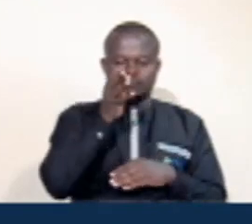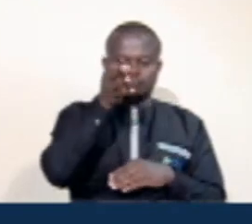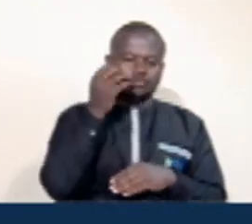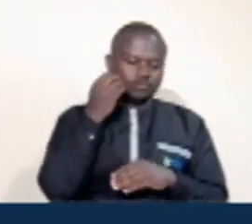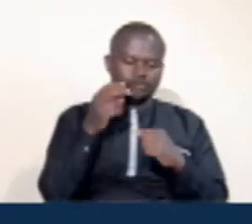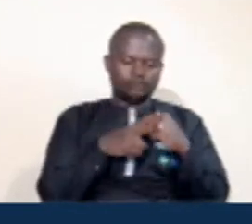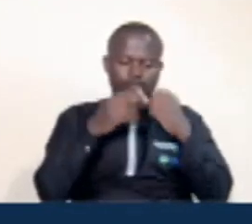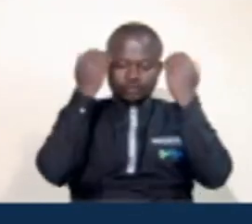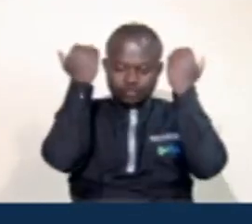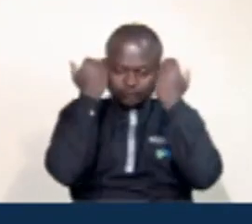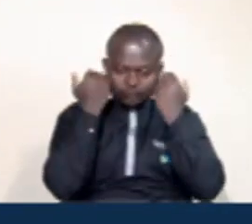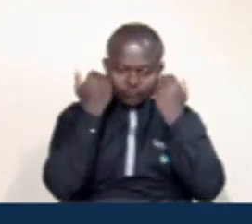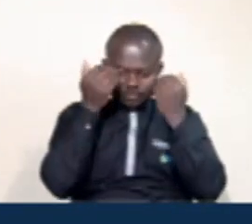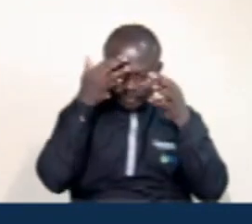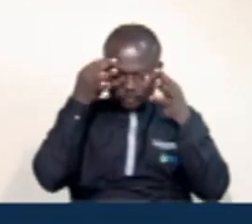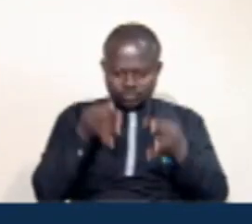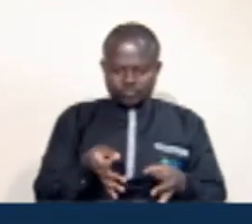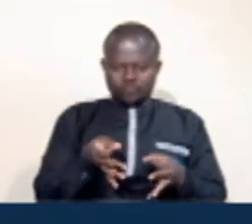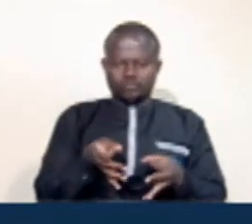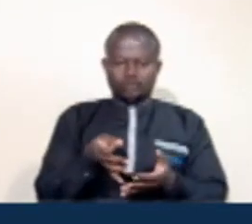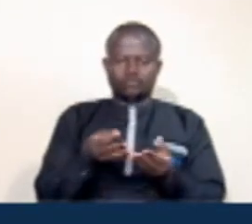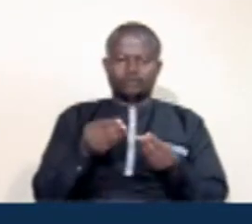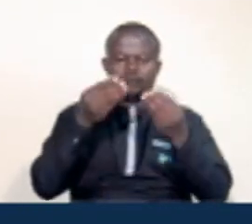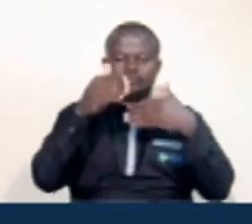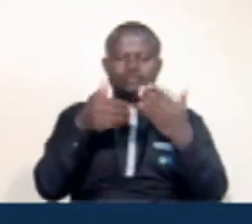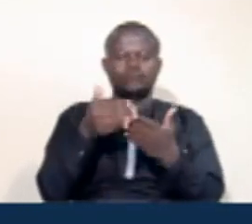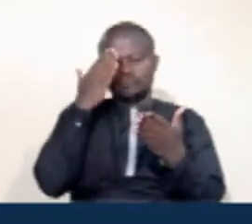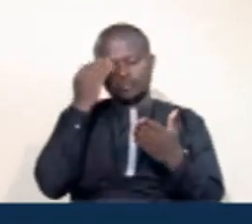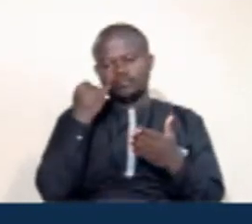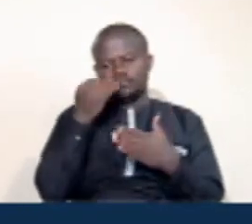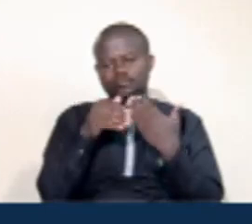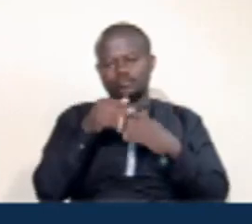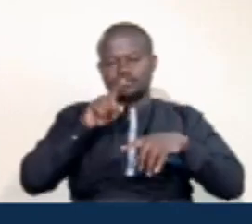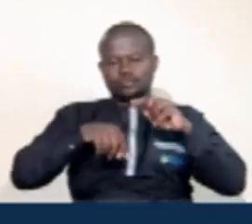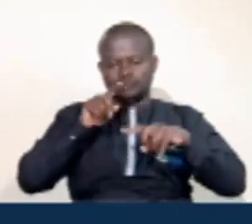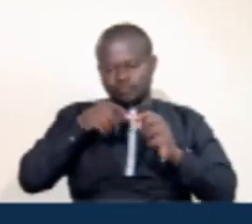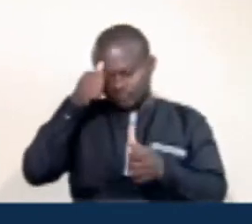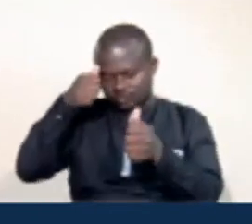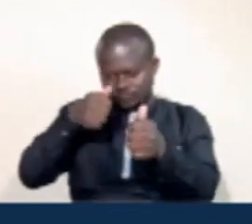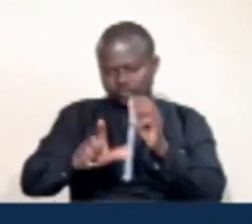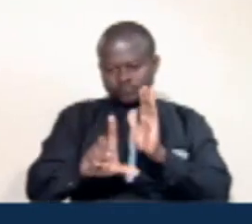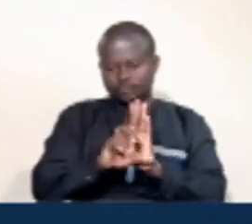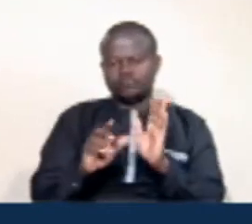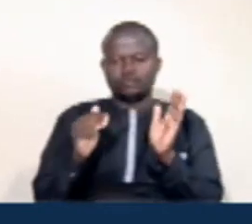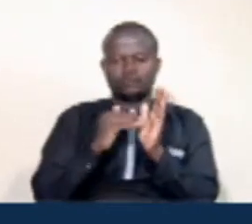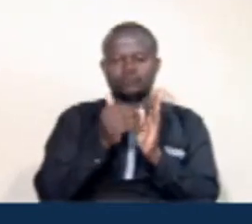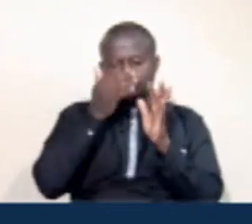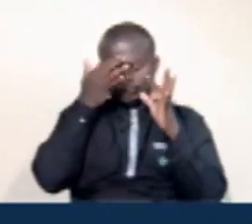karindwi y'ubutabera bwanzura ku kirego batanze cyo kumenya niba iyi politiki ikurikije amategeko. Iki